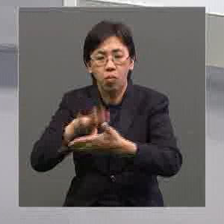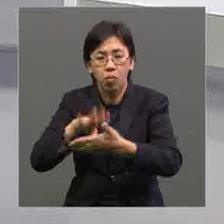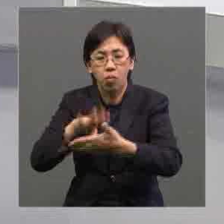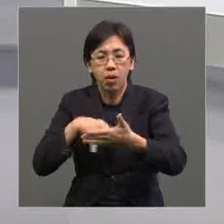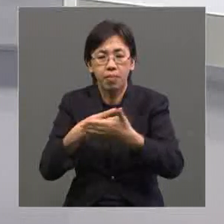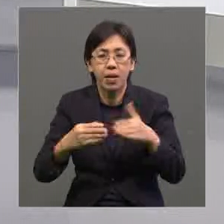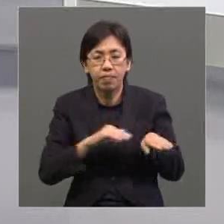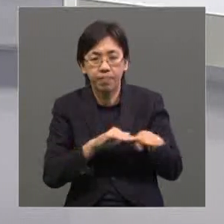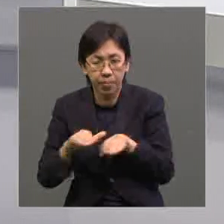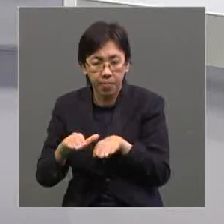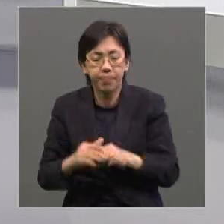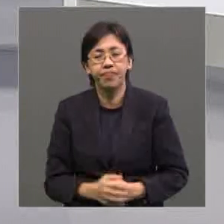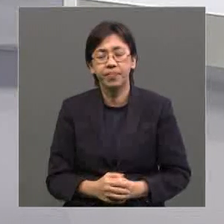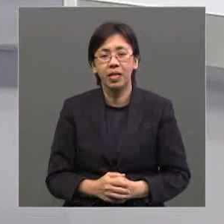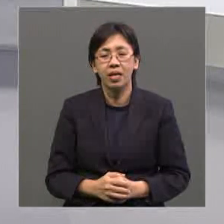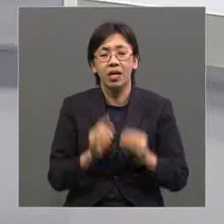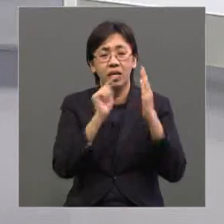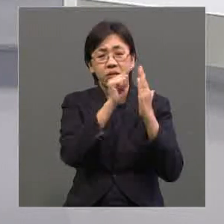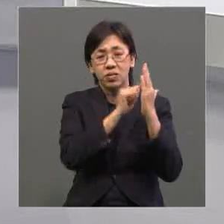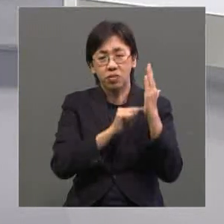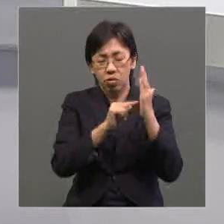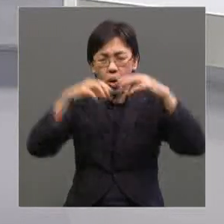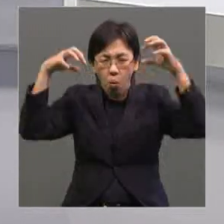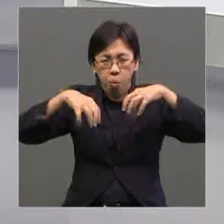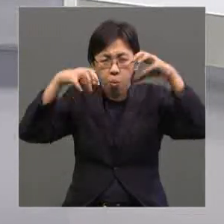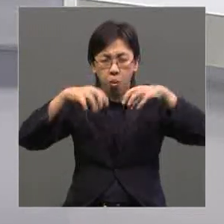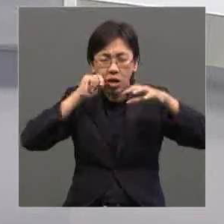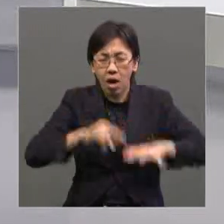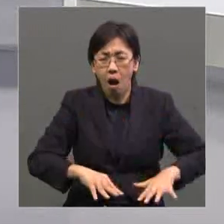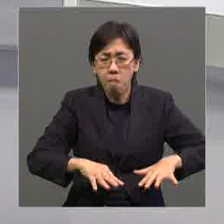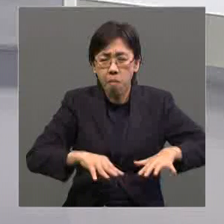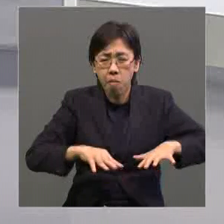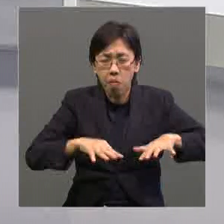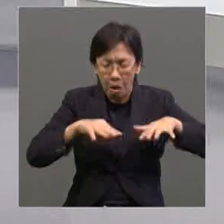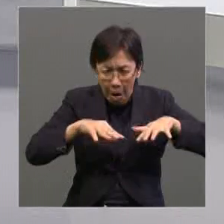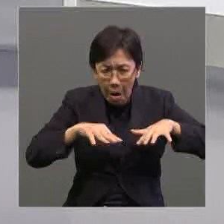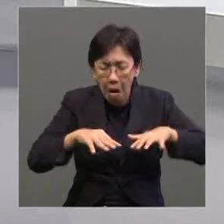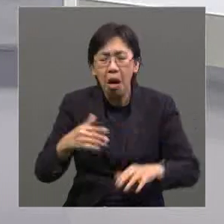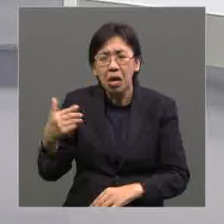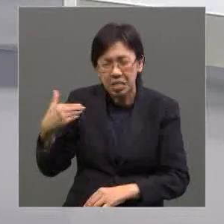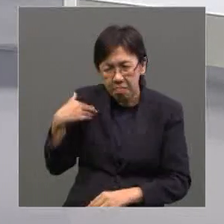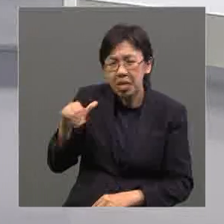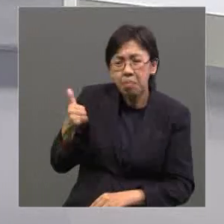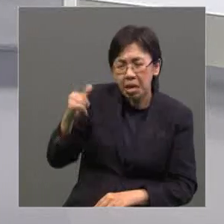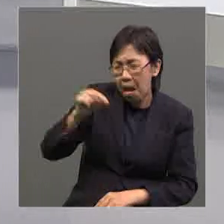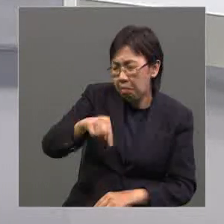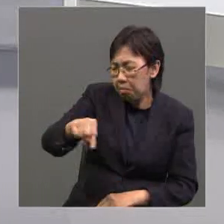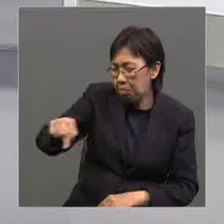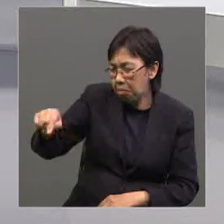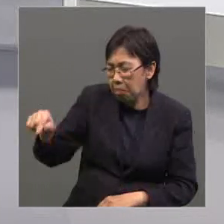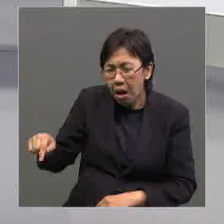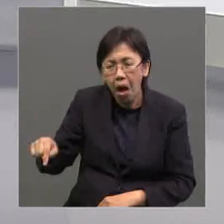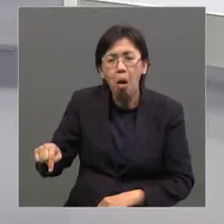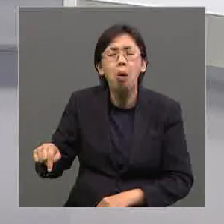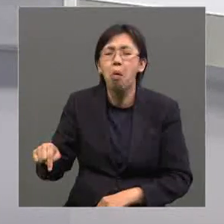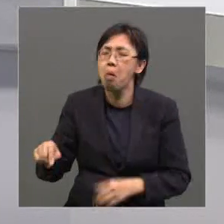ในขณะที่หลายจุดฝนเยอะน้ำท่วมแต่ว่าตอนนี้นะคะปรากฏการณ์เอลนินโญก็ยังทวีความรุนแรงแล้วก็มีแนวโน้มที่จะ